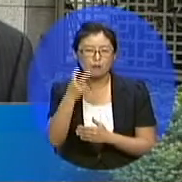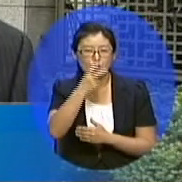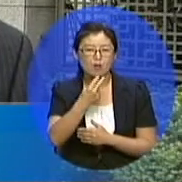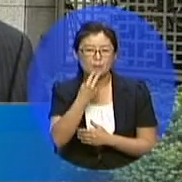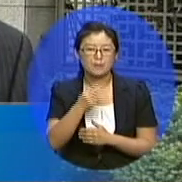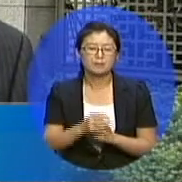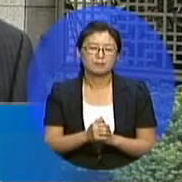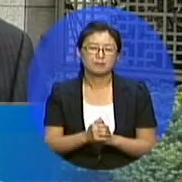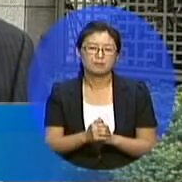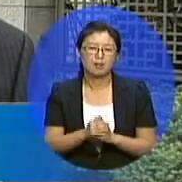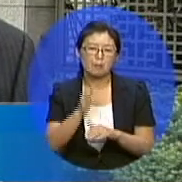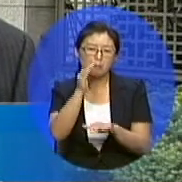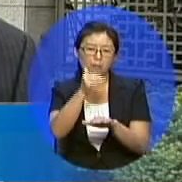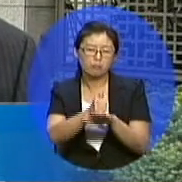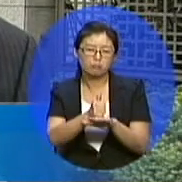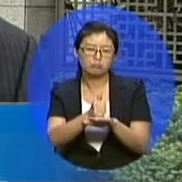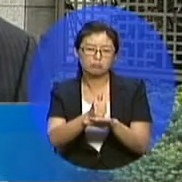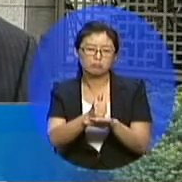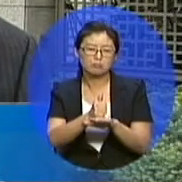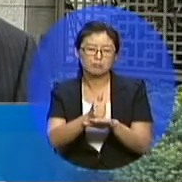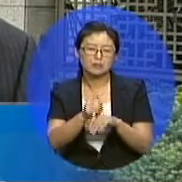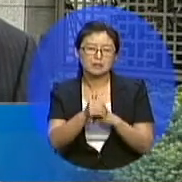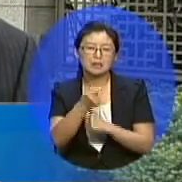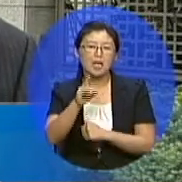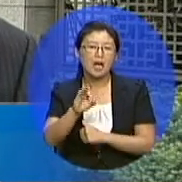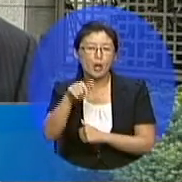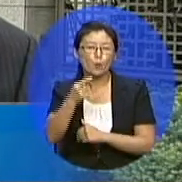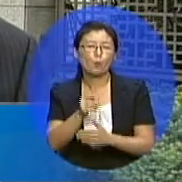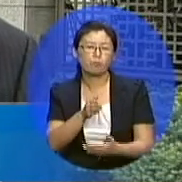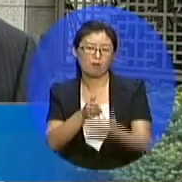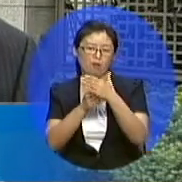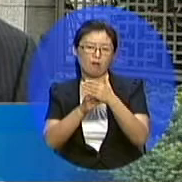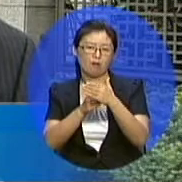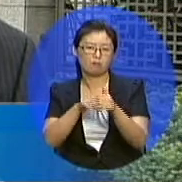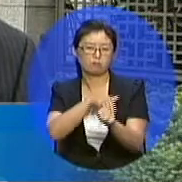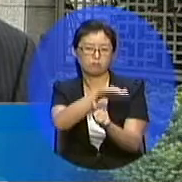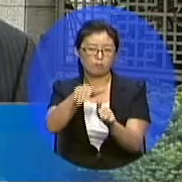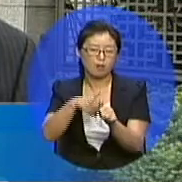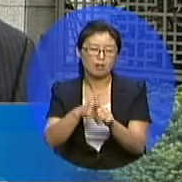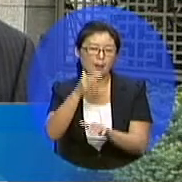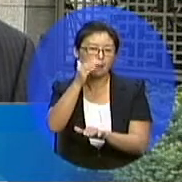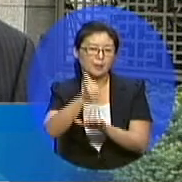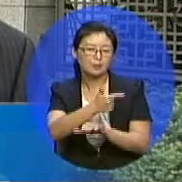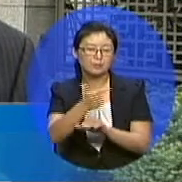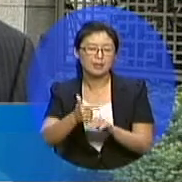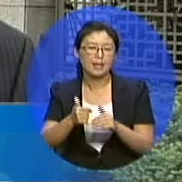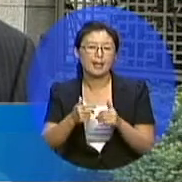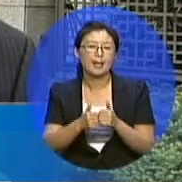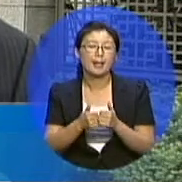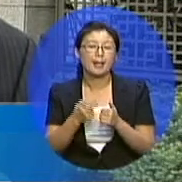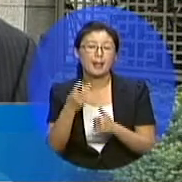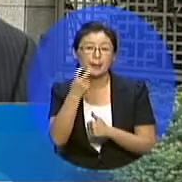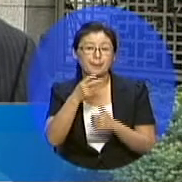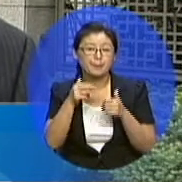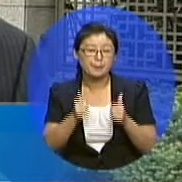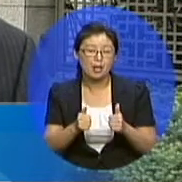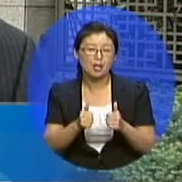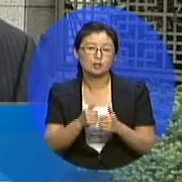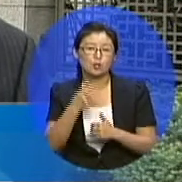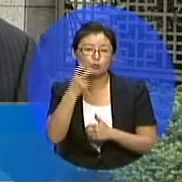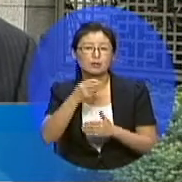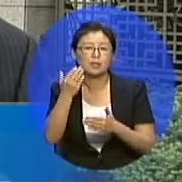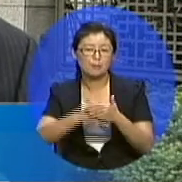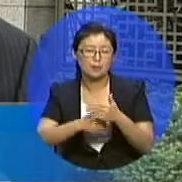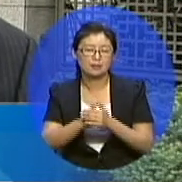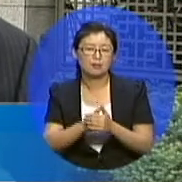않고 결국 항고까지 각하된 상황입니다. 마지막 대검찰청에서의 수사가 남아있는 상황인데요.